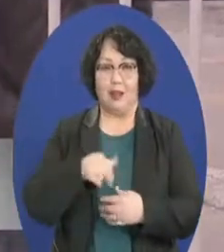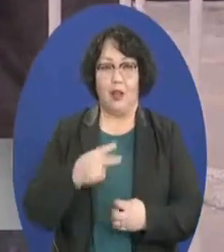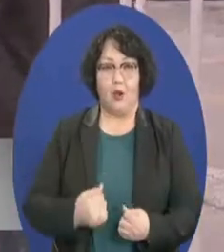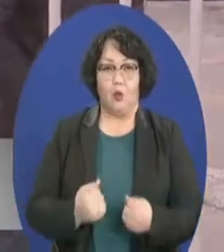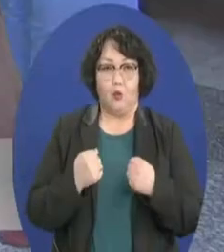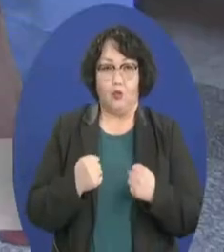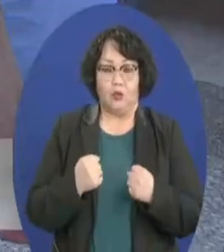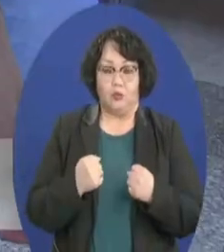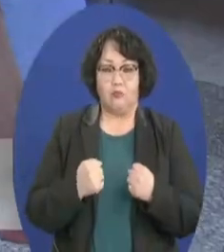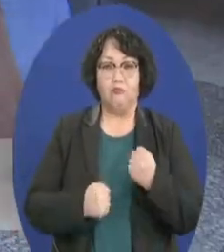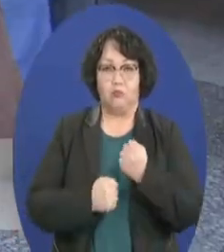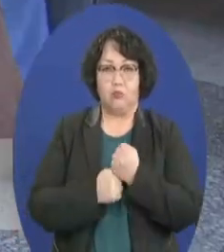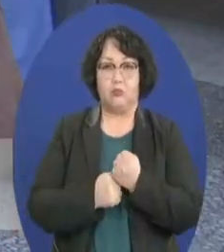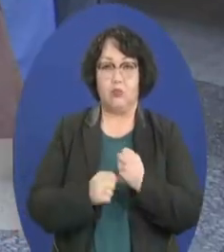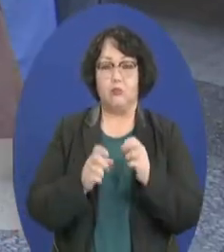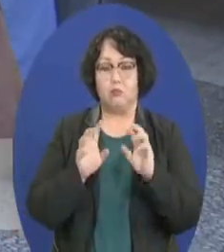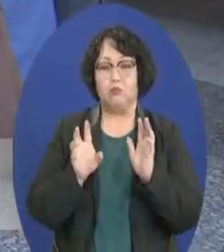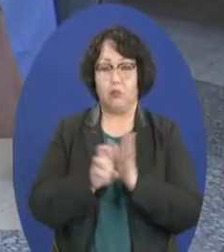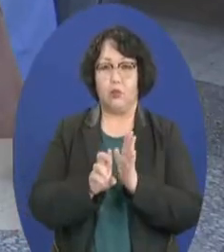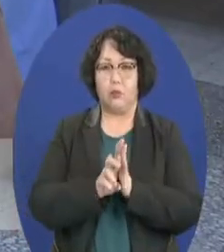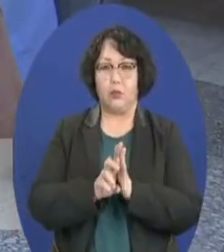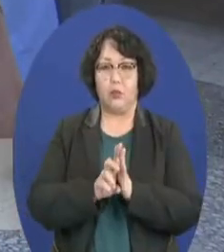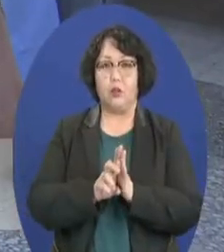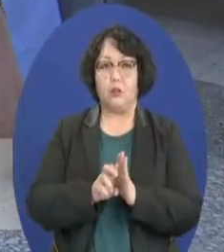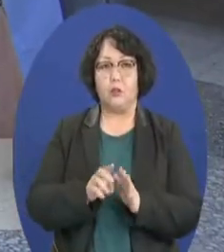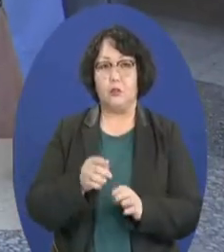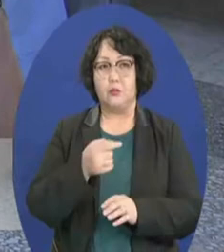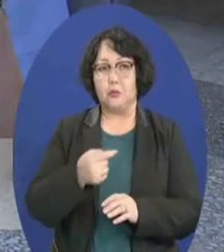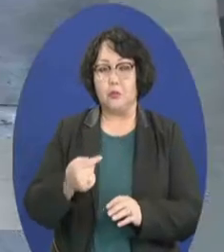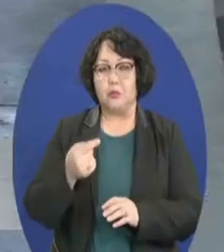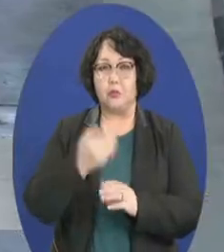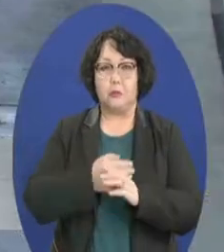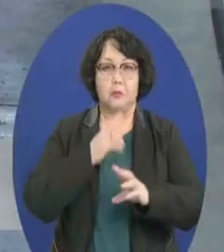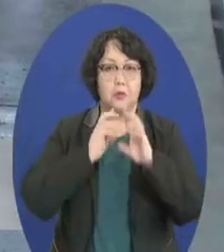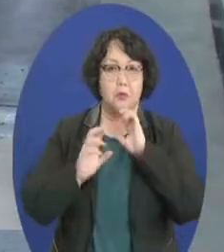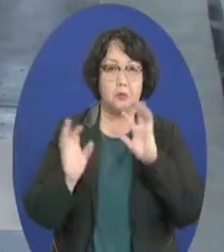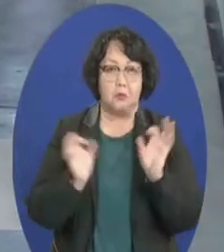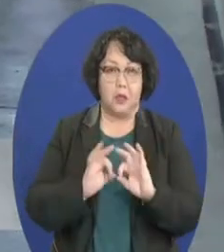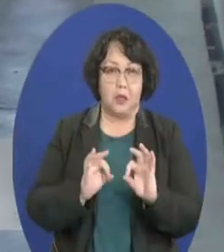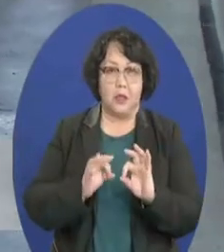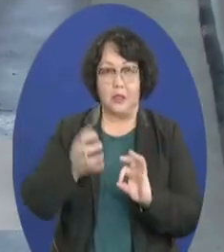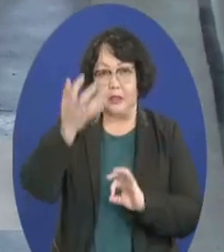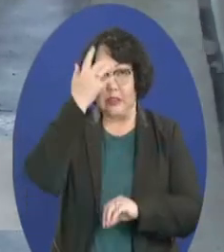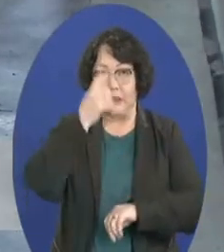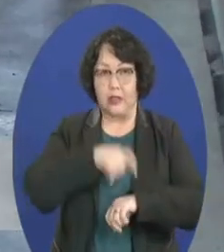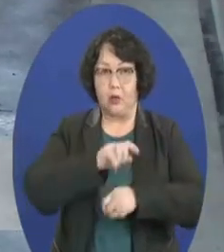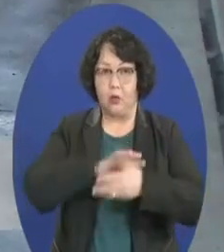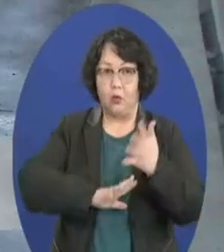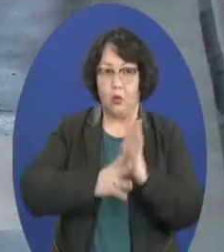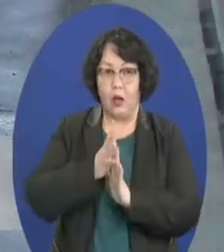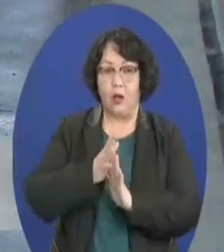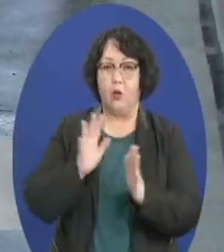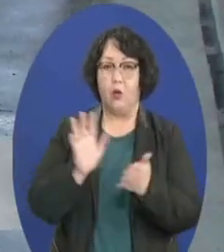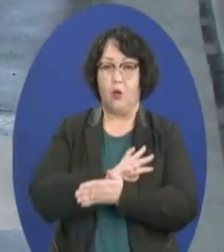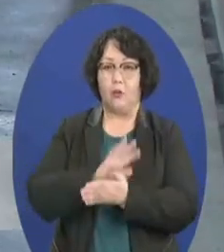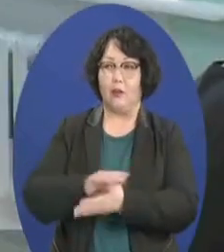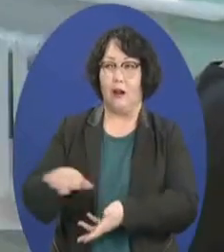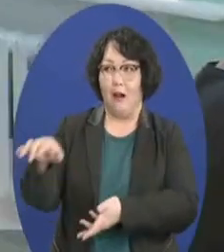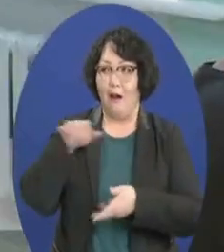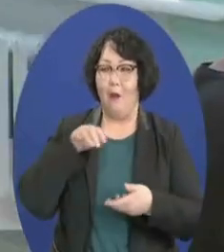судлаач эрдэмтэд үзэж байгаа. Гэхдээ дахин ийм асуудал гарахгүй тулд Монгол улсын засгийн газар татан авалтын хуваарь дээр гол анхаарал хандуулж байгаа юм